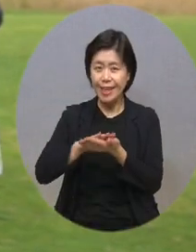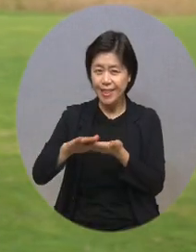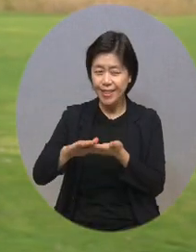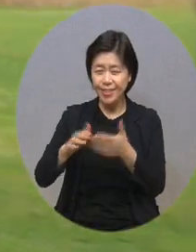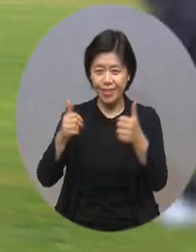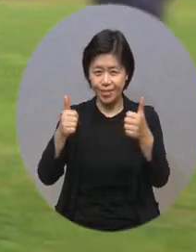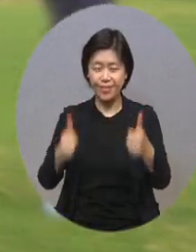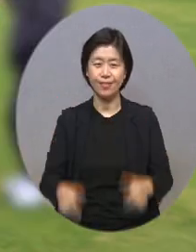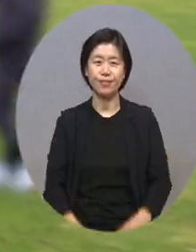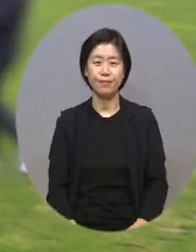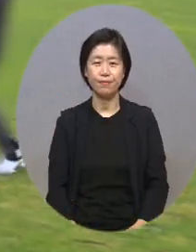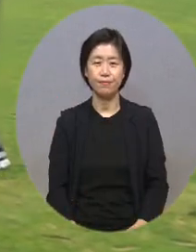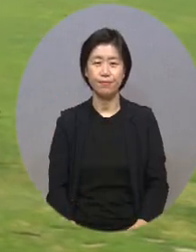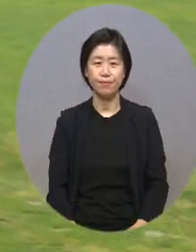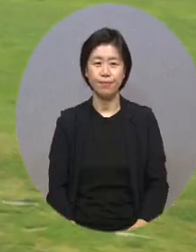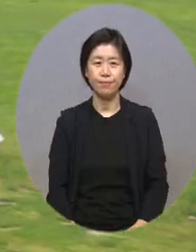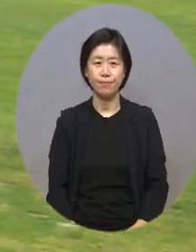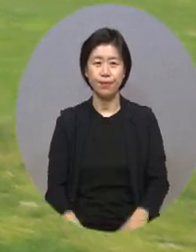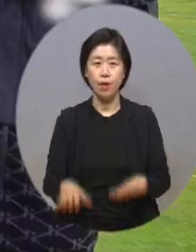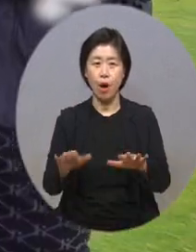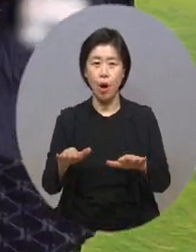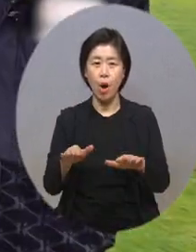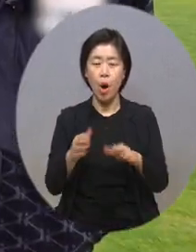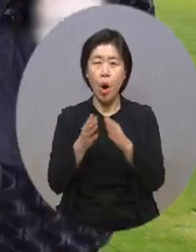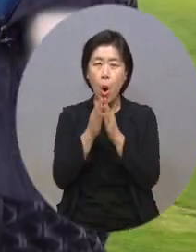이제 입김도 나오는 게 실화입니까?